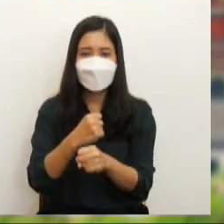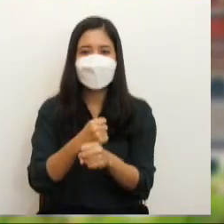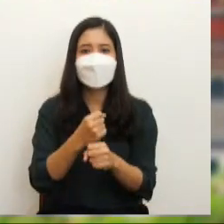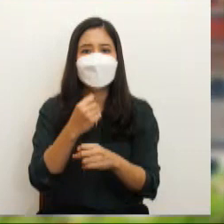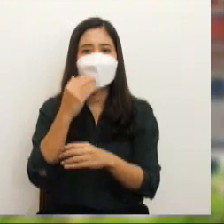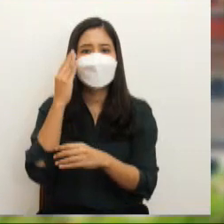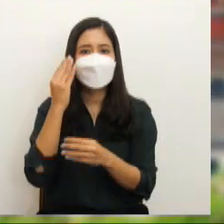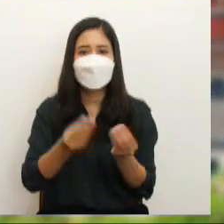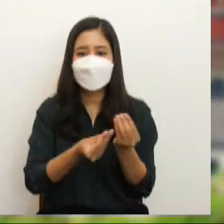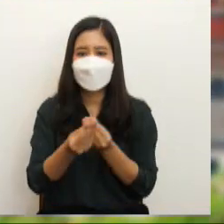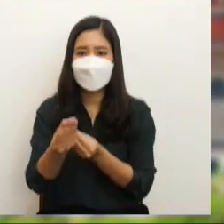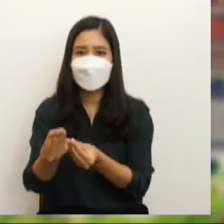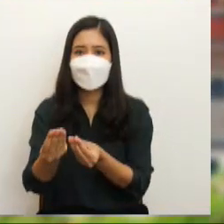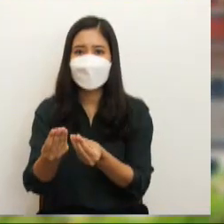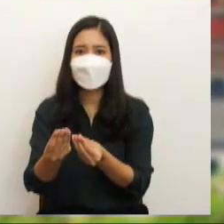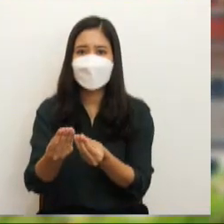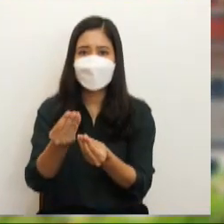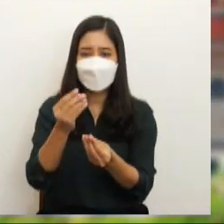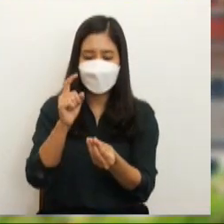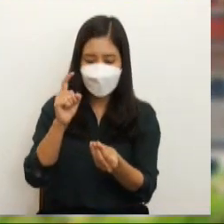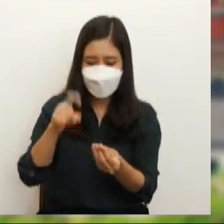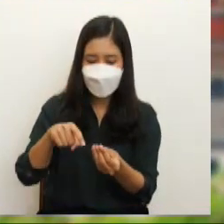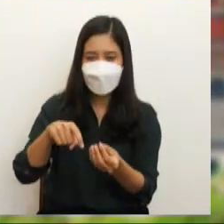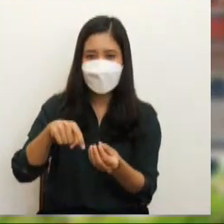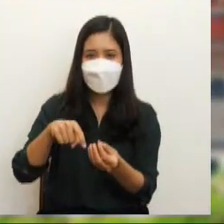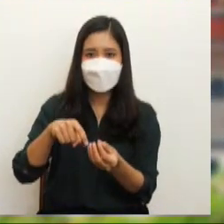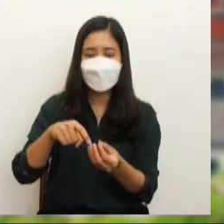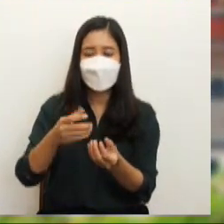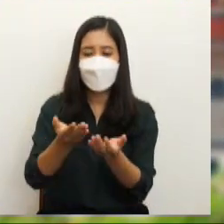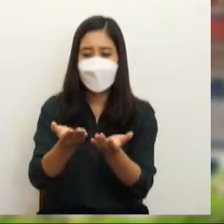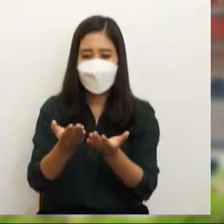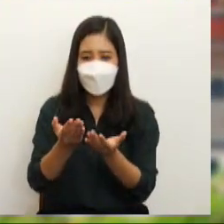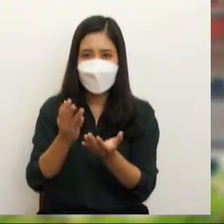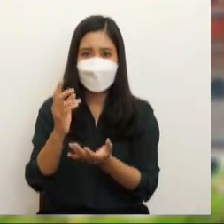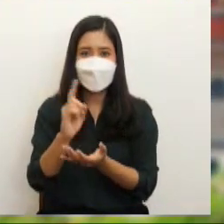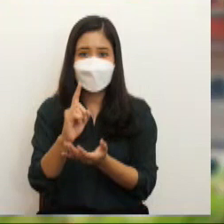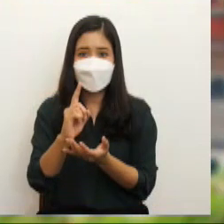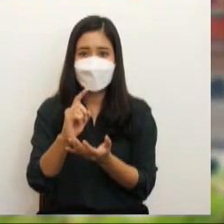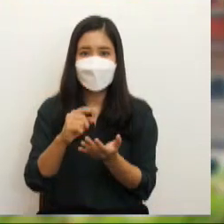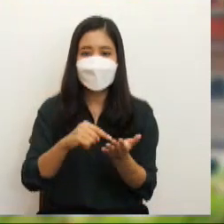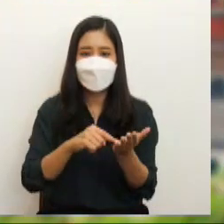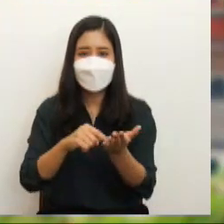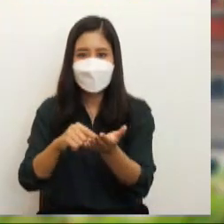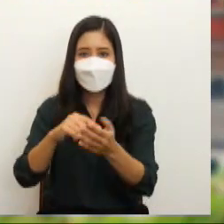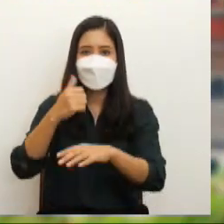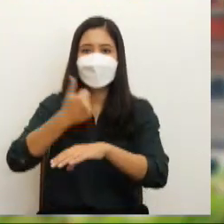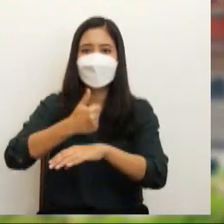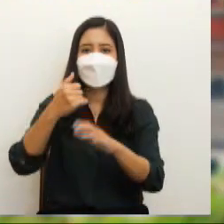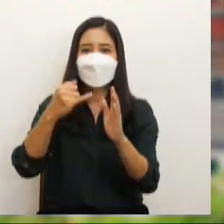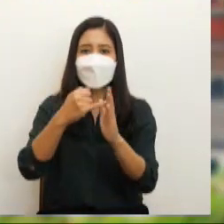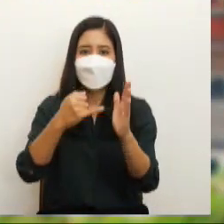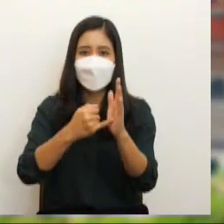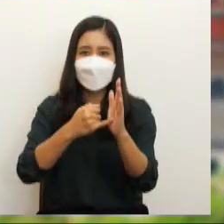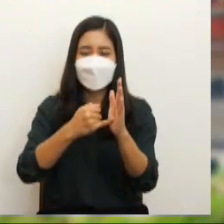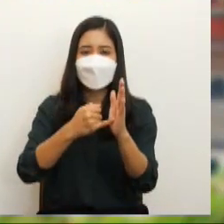เมื่อวัคซีนได้รับการจัดสรรไปยังจังหวัดต่างๆเนี่ยผมก็จะขอตอกย้ำไปอีกทีทางท่านผู้ว่ากับท่านสาธารณสุขจังหวัดนะครับว่า